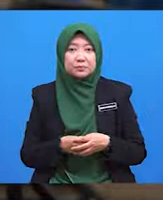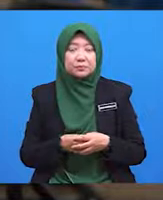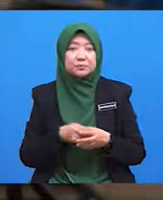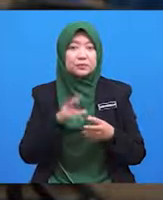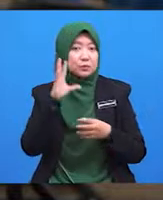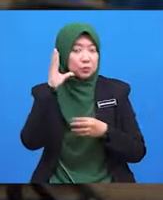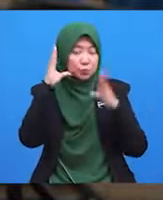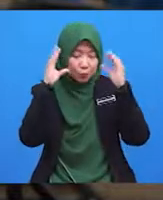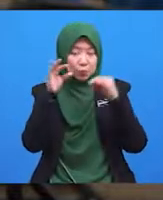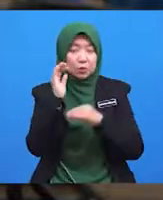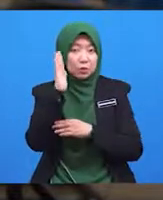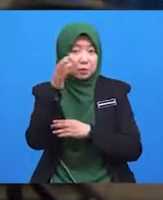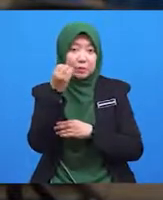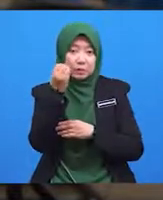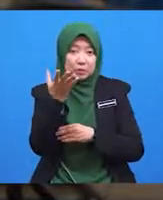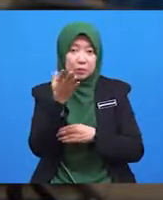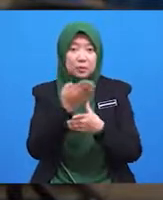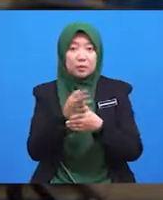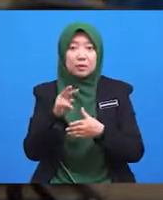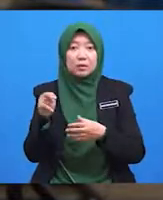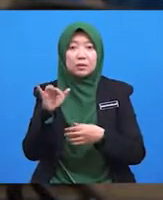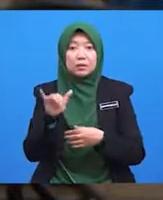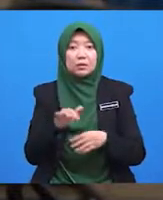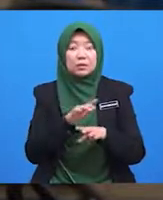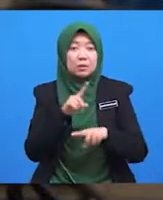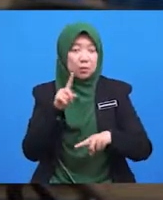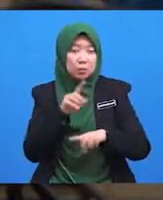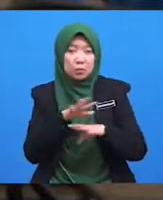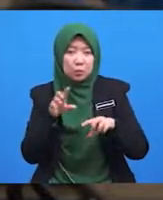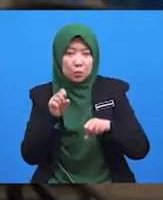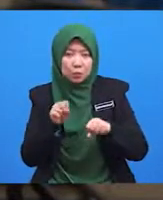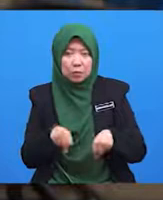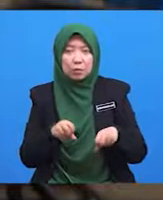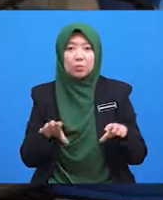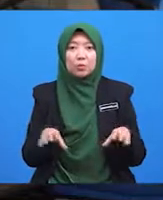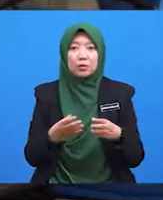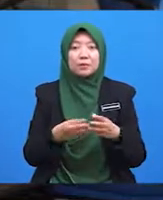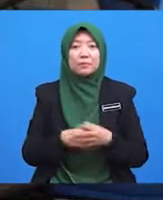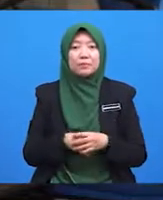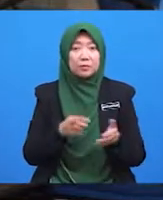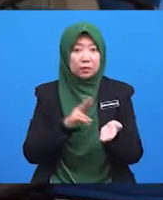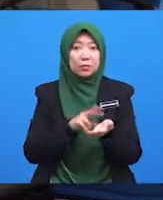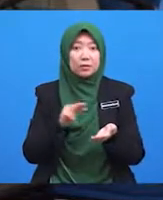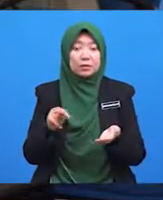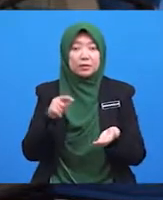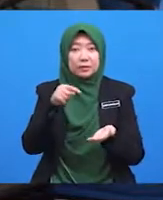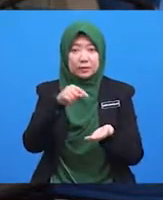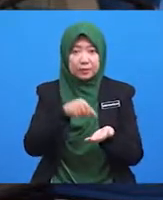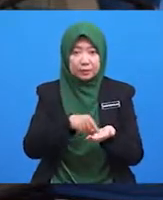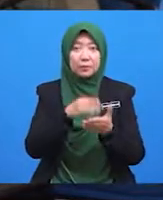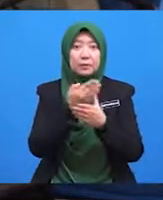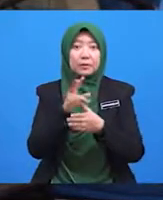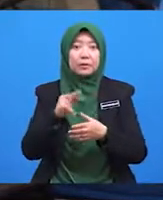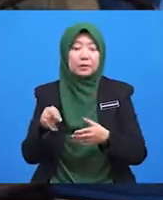serba sedikit bahagian-bahagian yang tidak boleh dilakukan rawatan ini. Antara